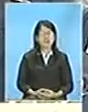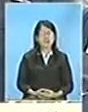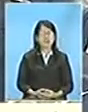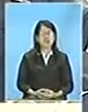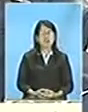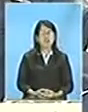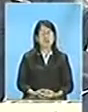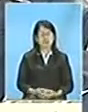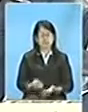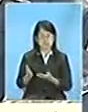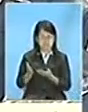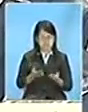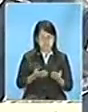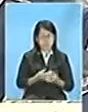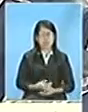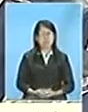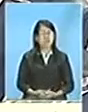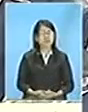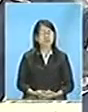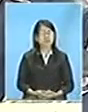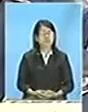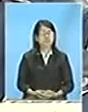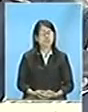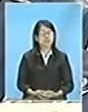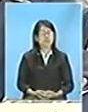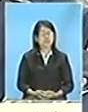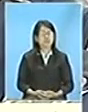ค่ะเชิญท่านกอบกุลค่ะ